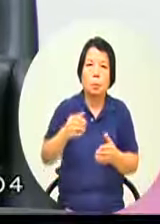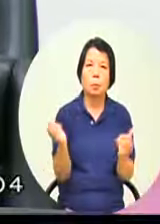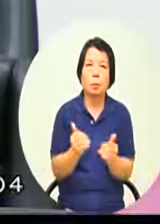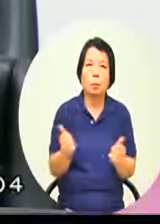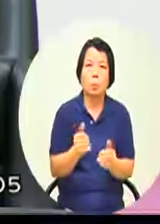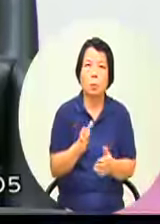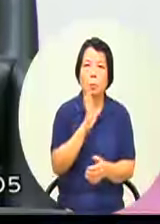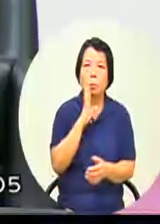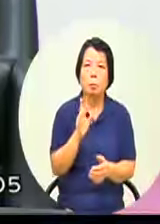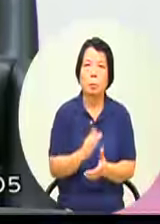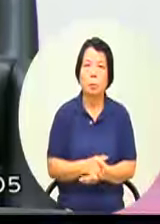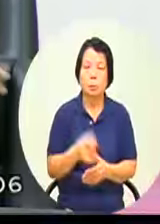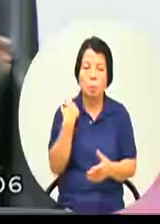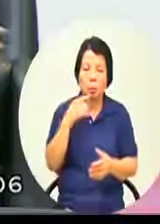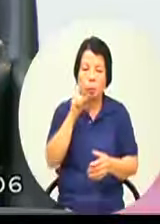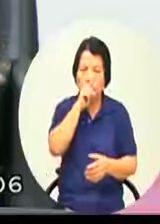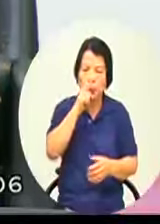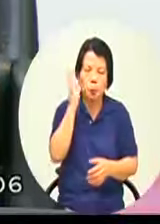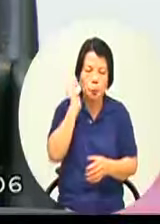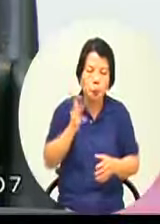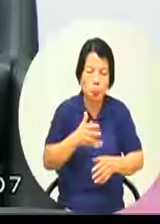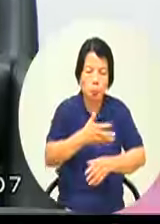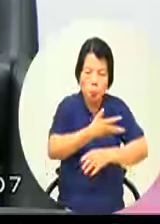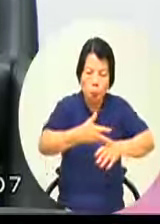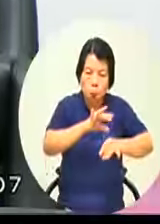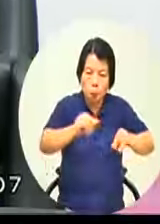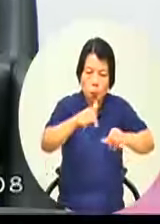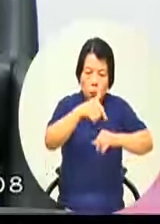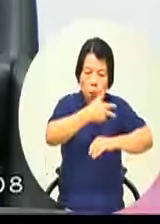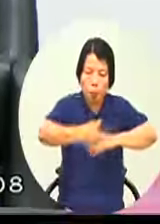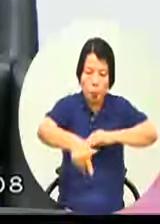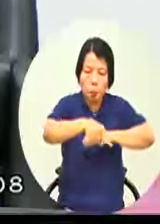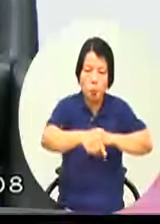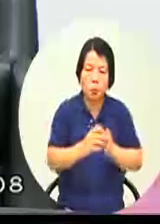到的就是我们的污水下水道完工的时候，